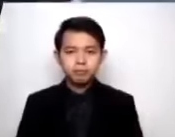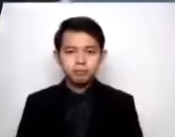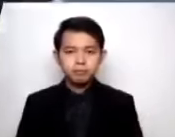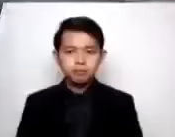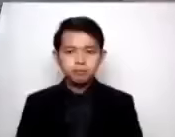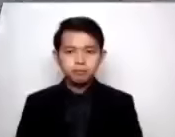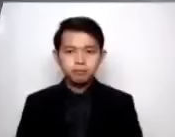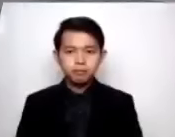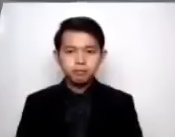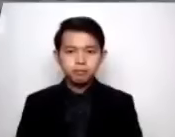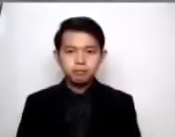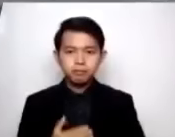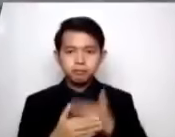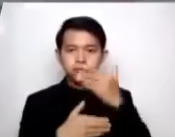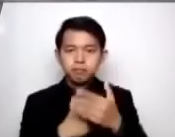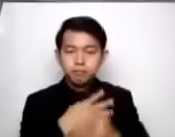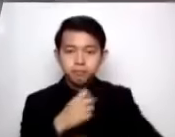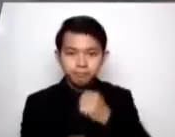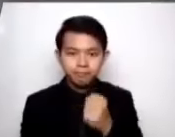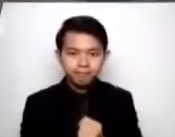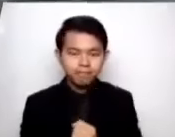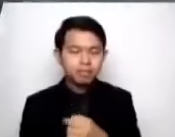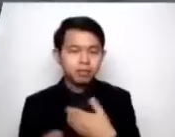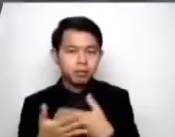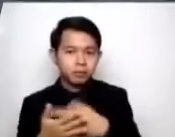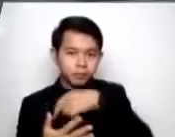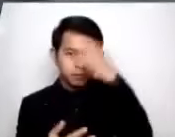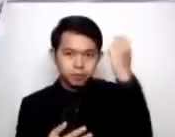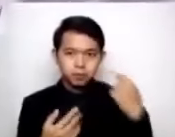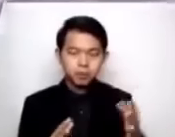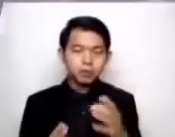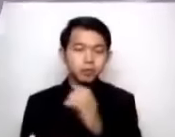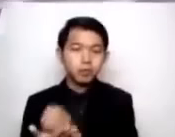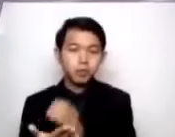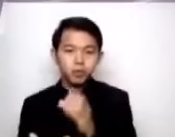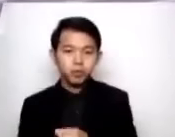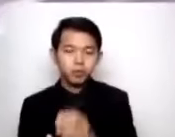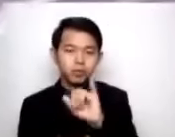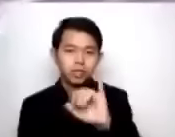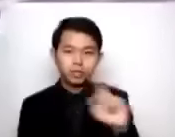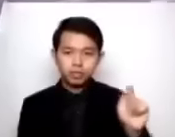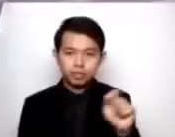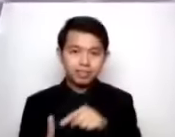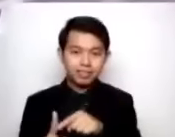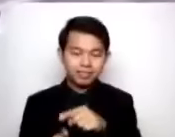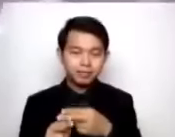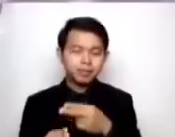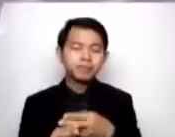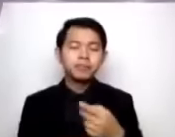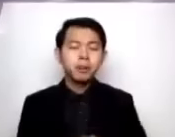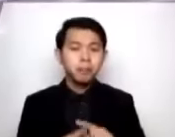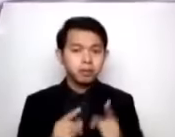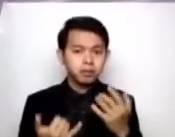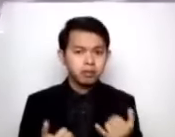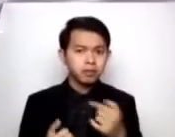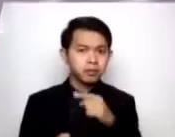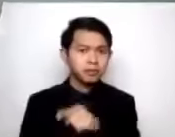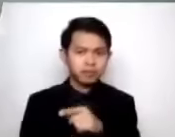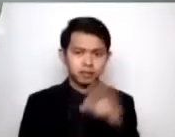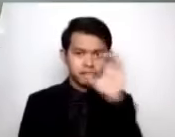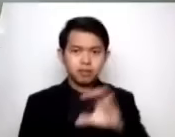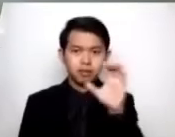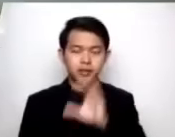Next year pag-graduate sa kursong Information Technology si Ishi. Pero ngayon pa lang, naghahanap na siya ng potential job openings.